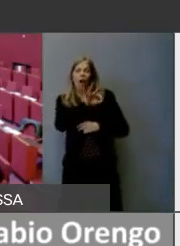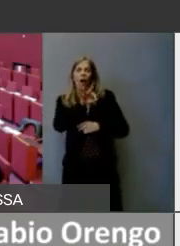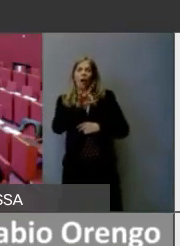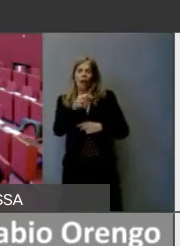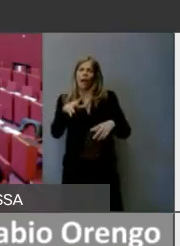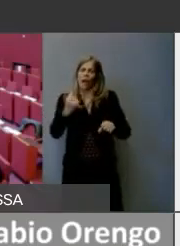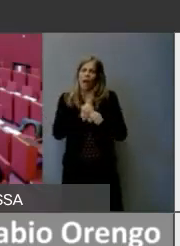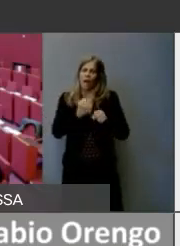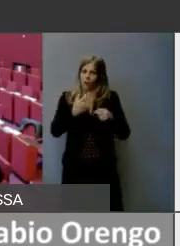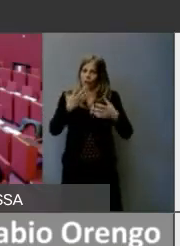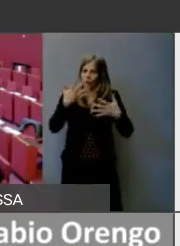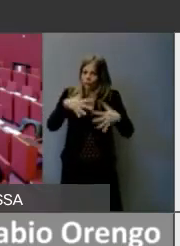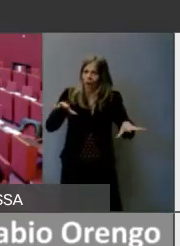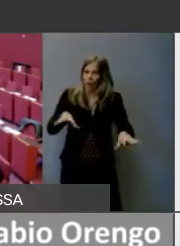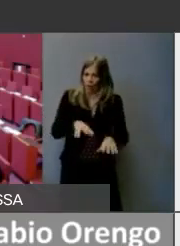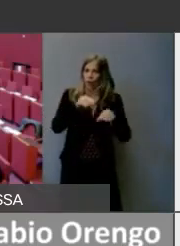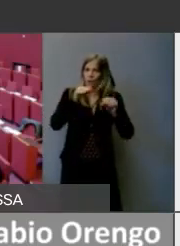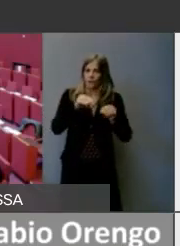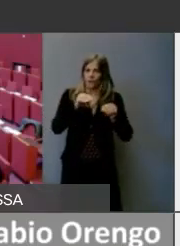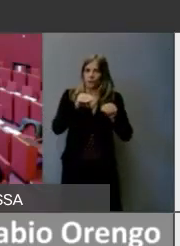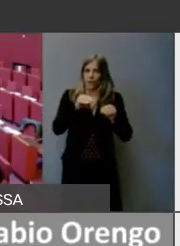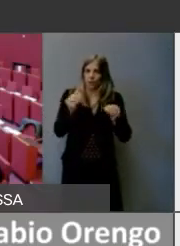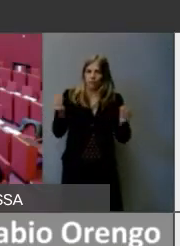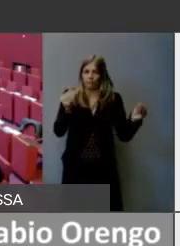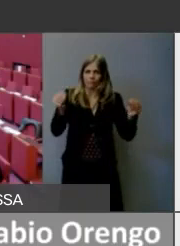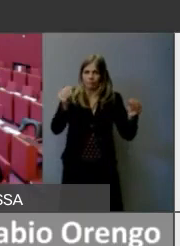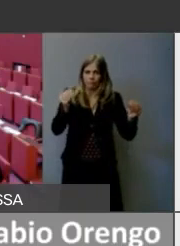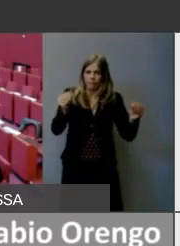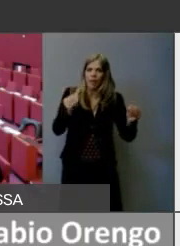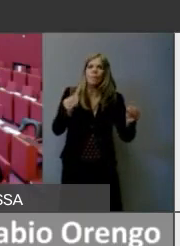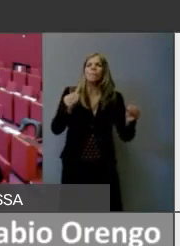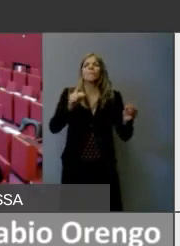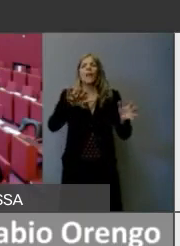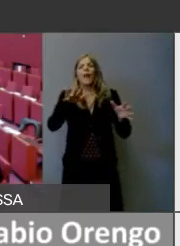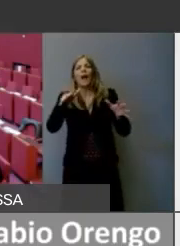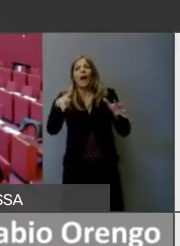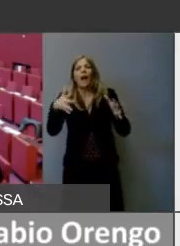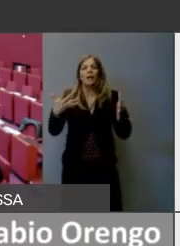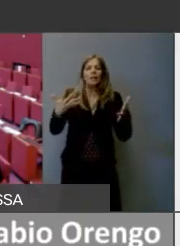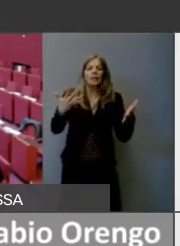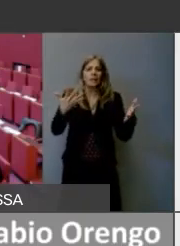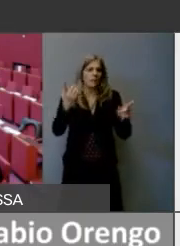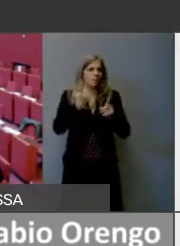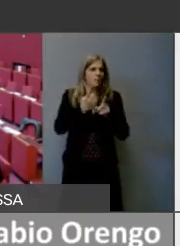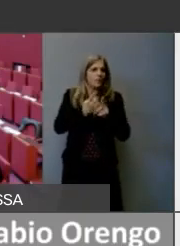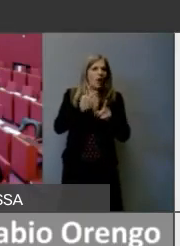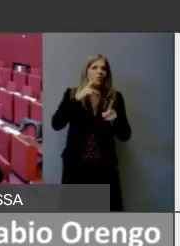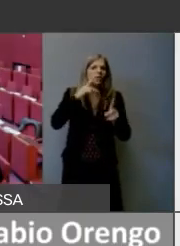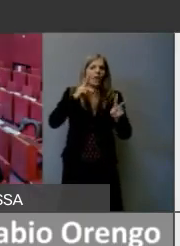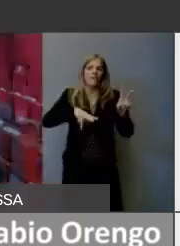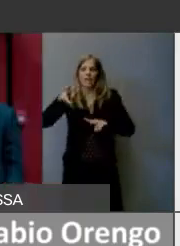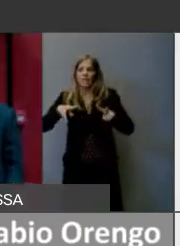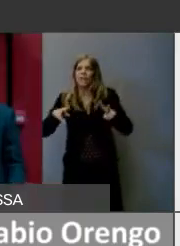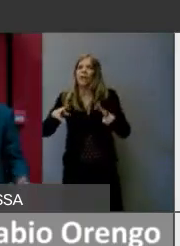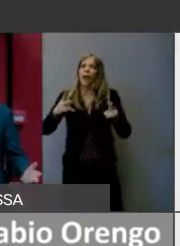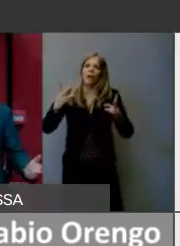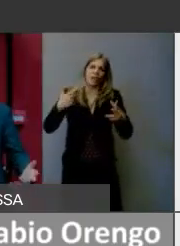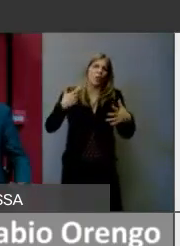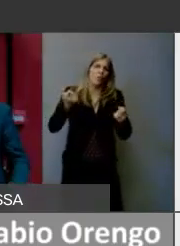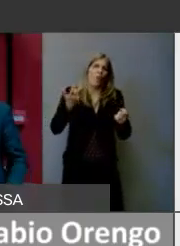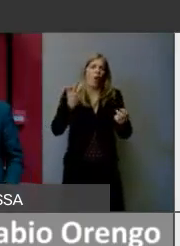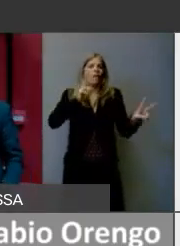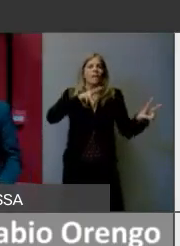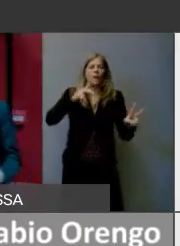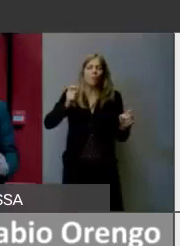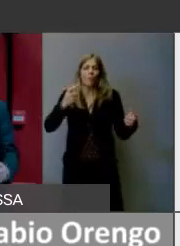iniziati, alcune progettazioni sono ancora in corso dalle verifiche che ho fatto. Naturalmente sono state verifiche molto veloci, perché